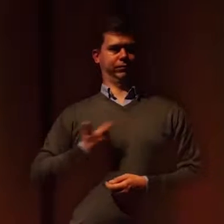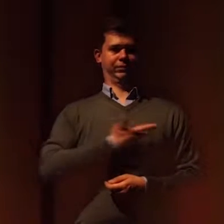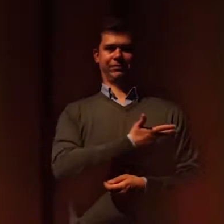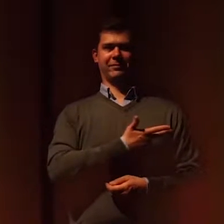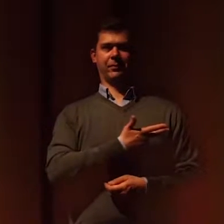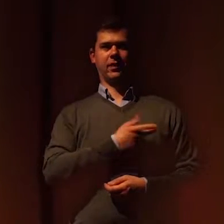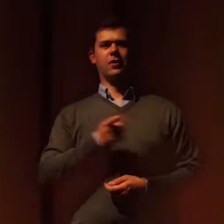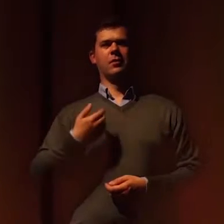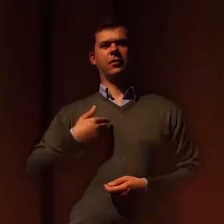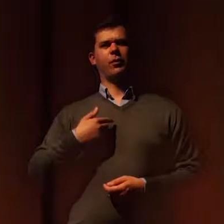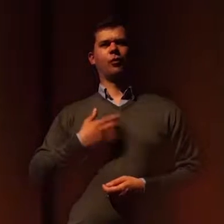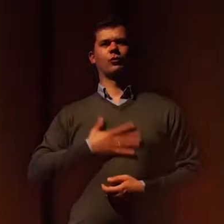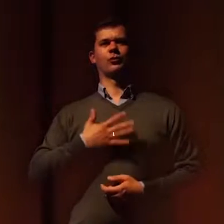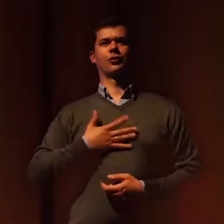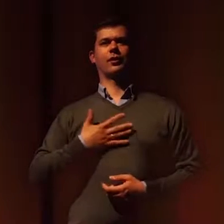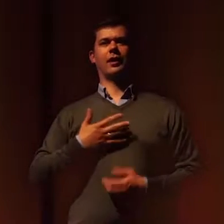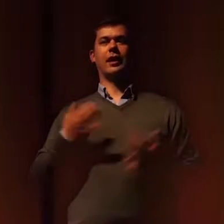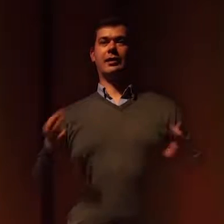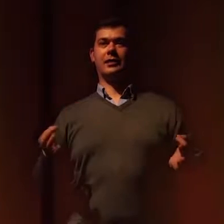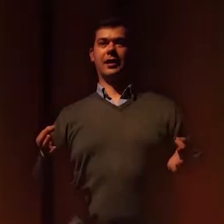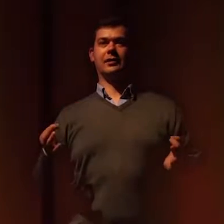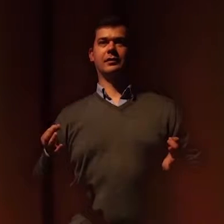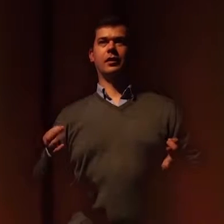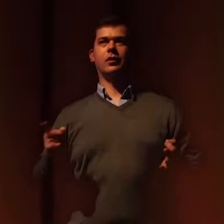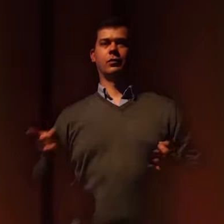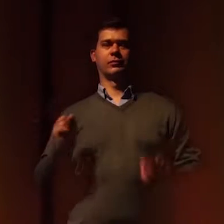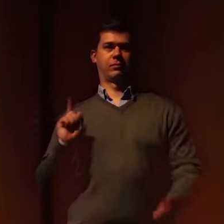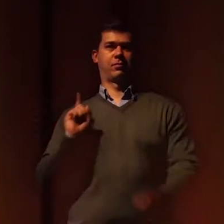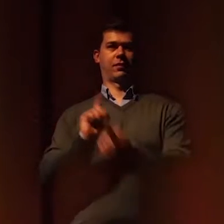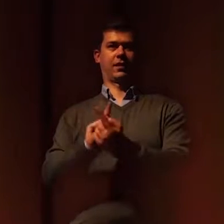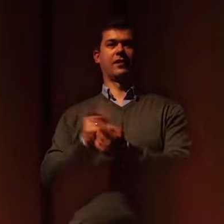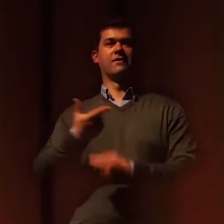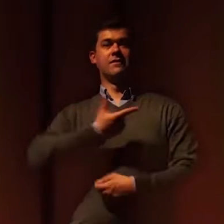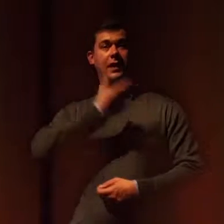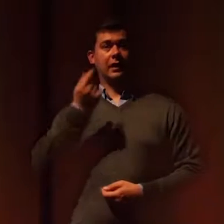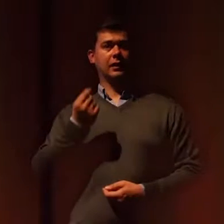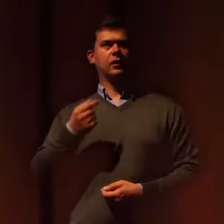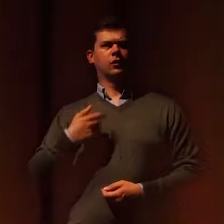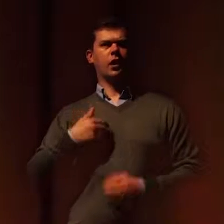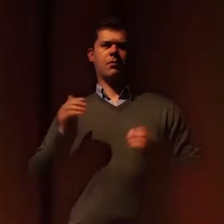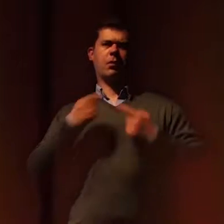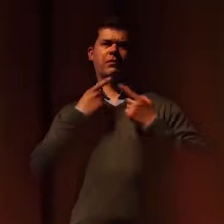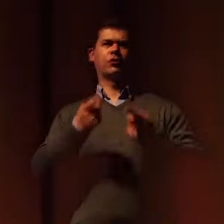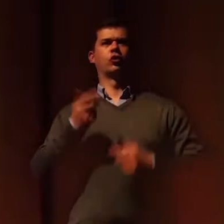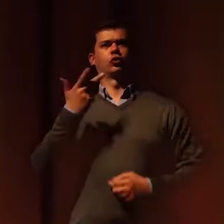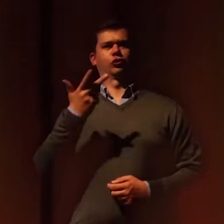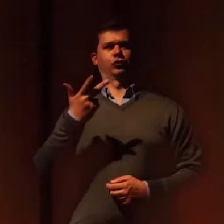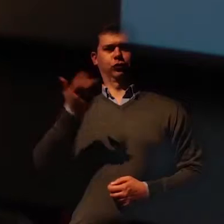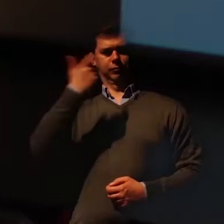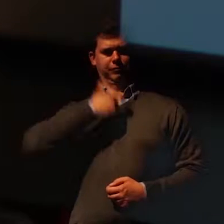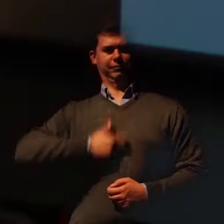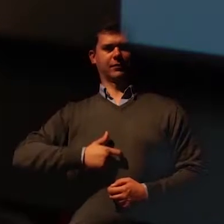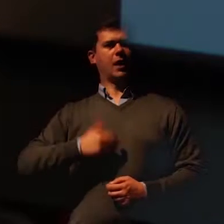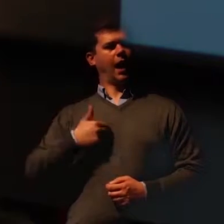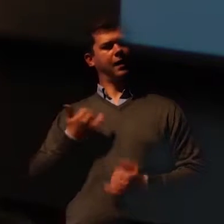tak myśląc o dzisiejszym zagaju państwa spotkania dwudniowego pomyślałam że właściwie z trzech takich perspektyw